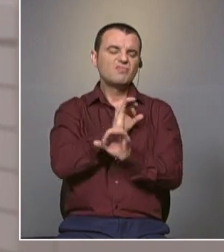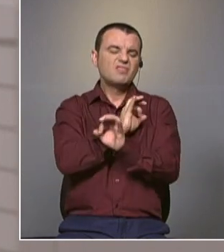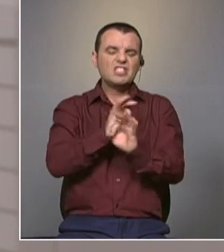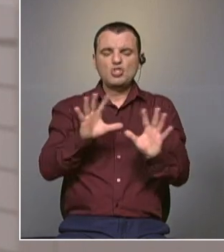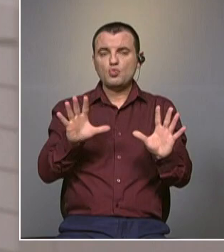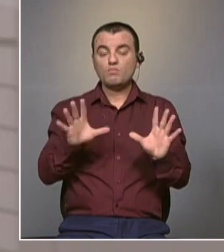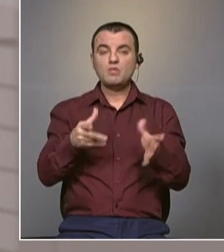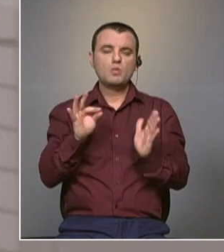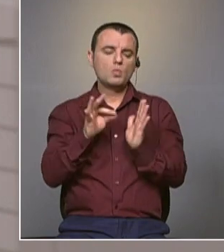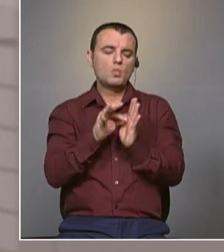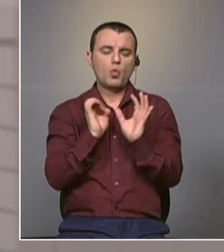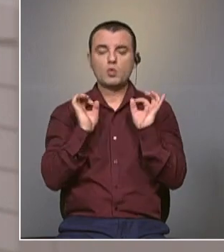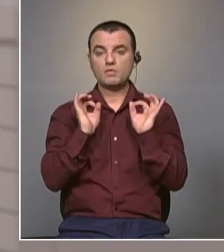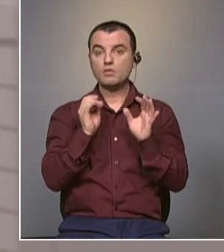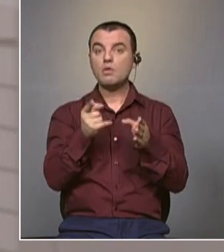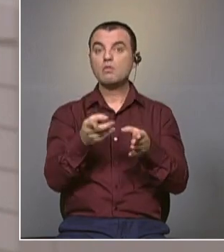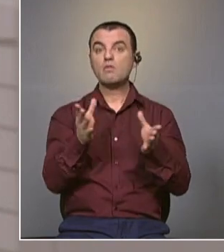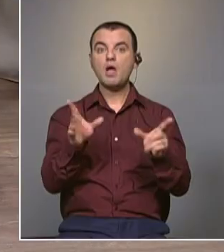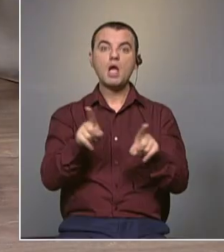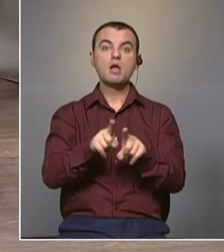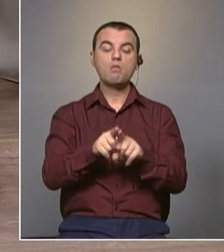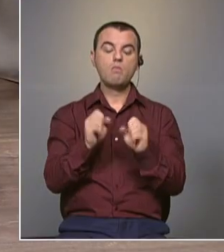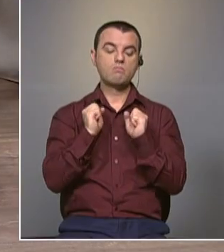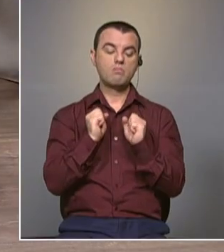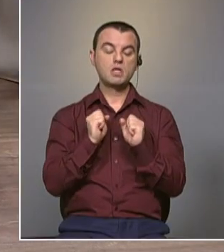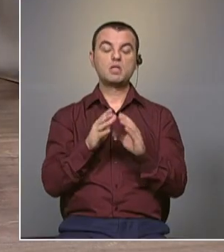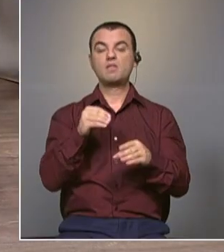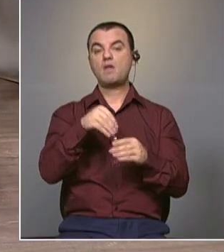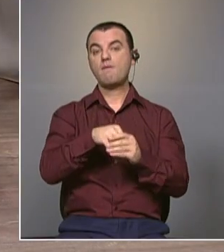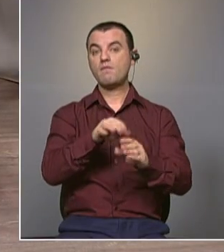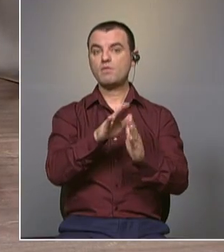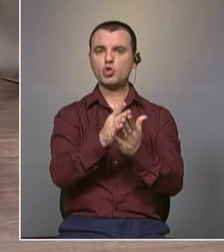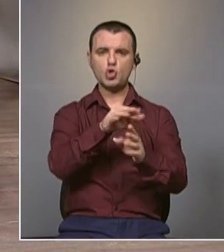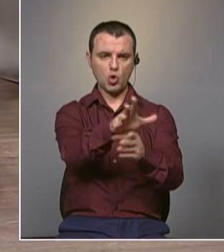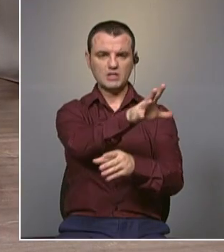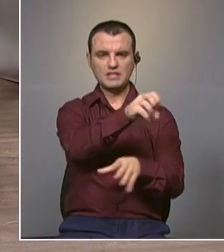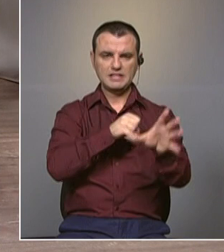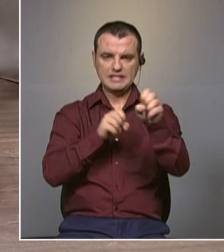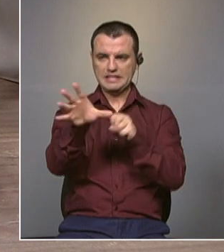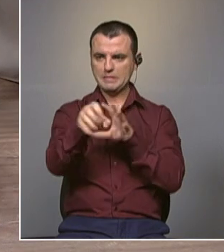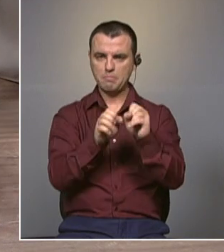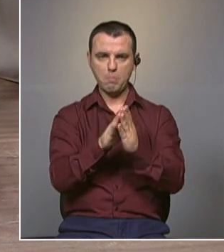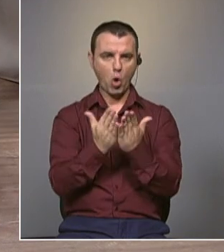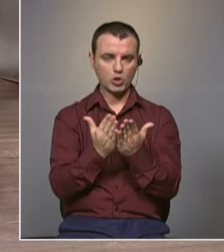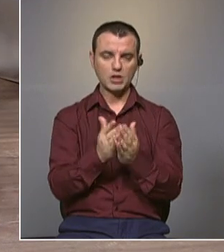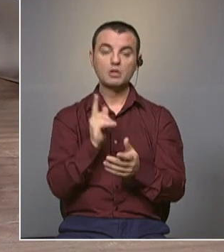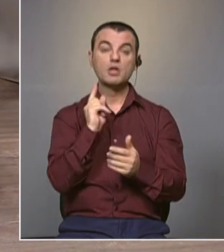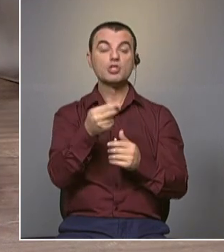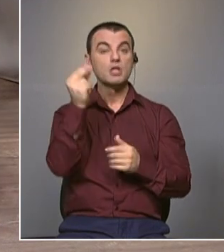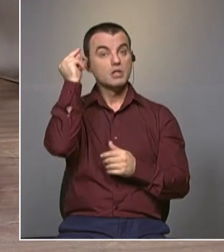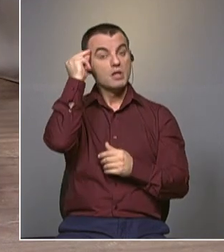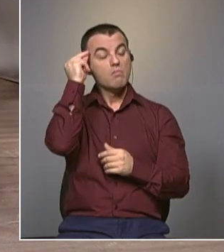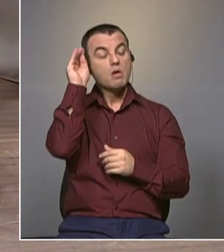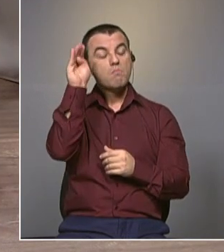Изумително докосващо е това неща, като присъствие в този сборник. Ще си спомним